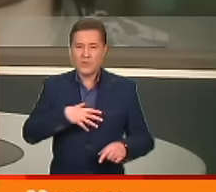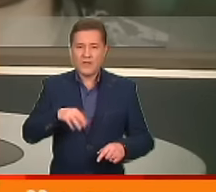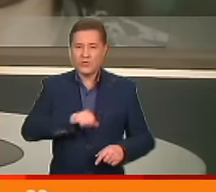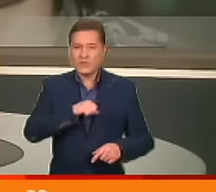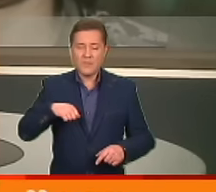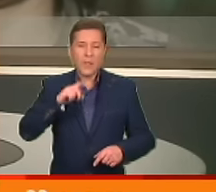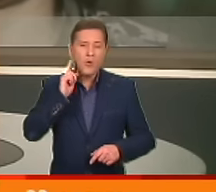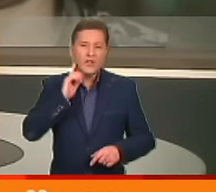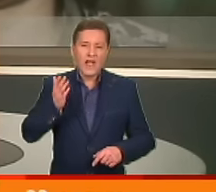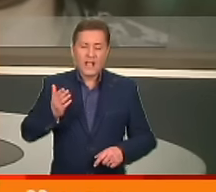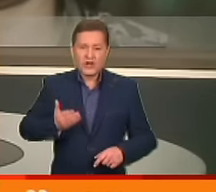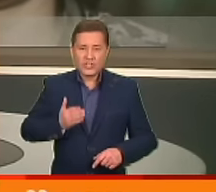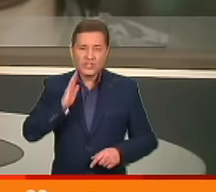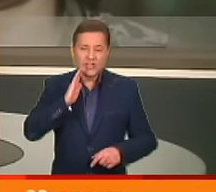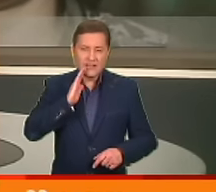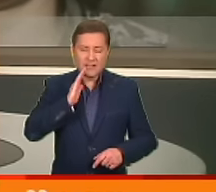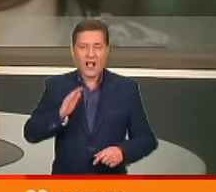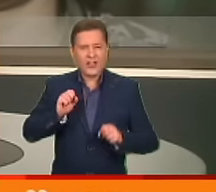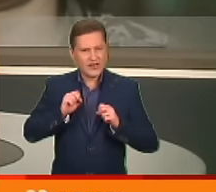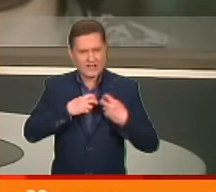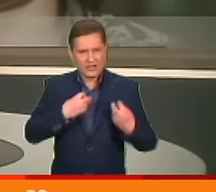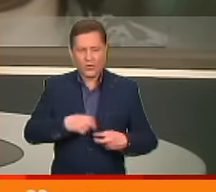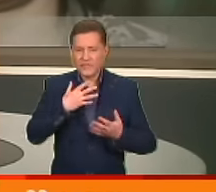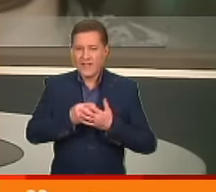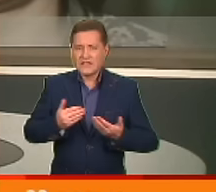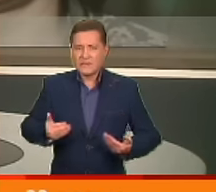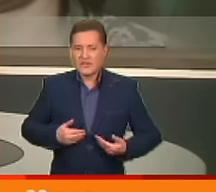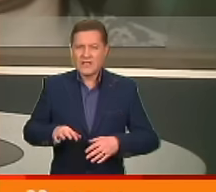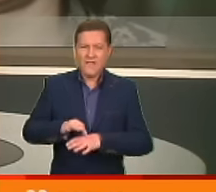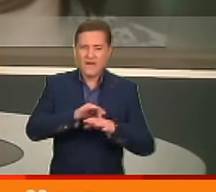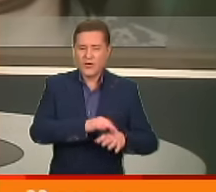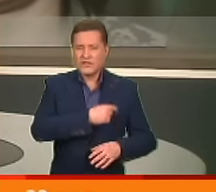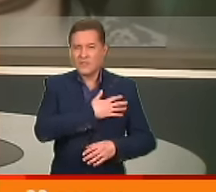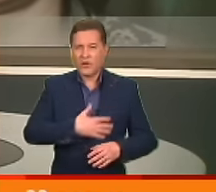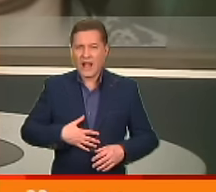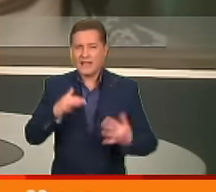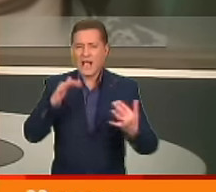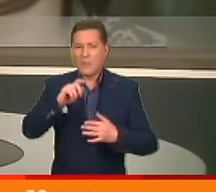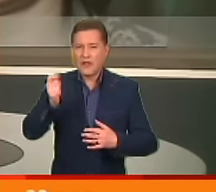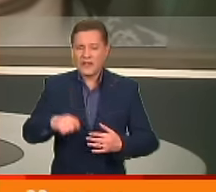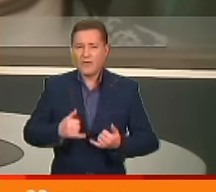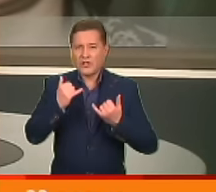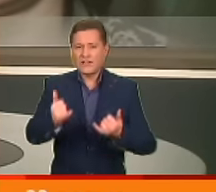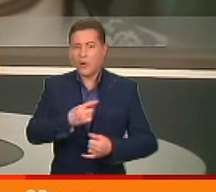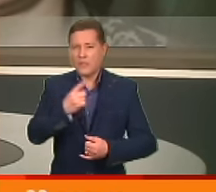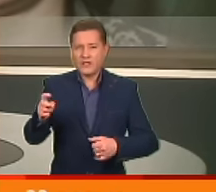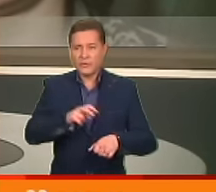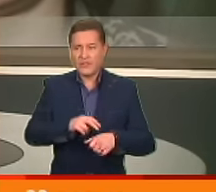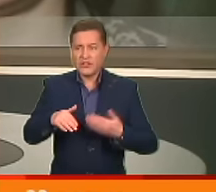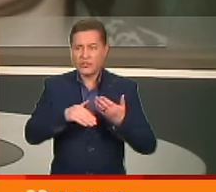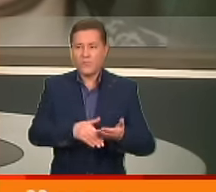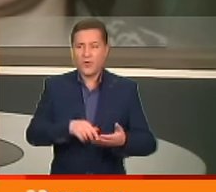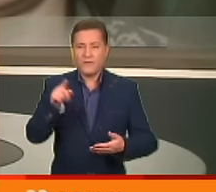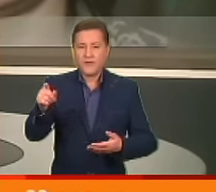Ця молода жінка повсякчас, ризикуючи власним життям, вивозить поранених із передової і надає їм першу медичну допомогу. Вона й